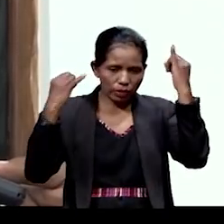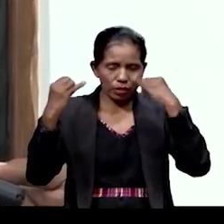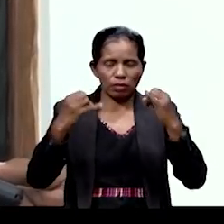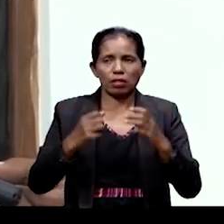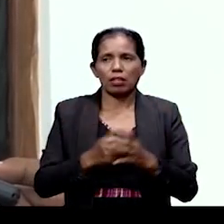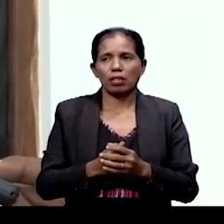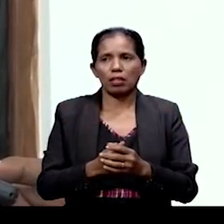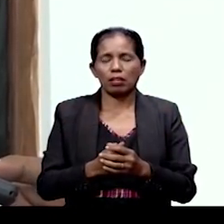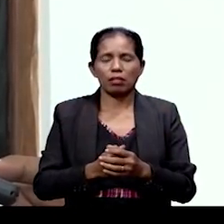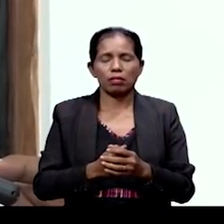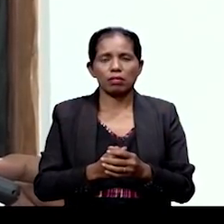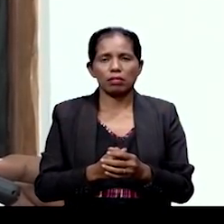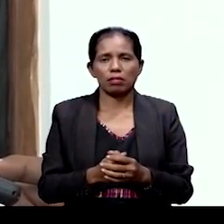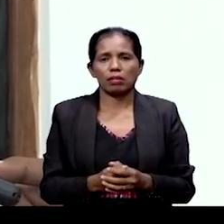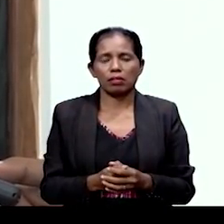o lezeval